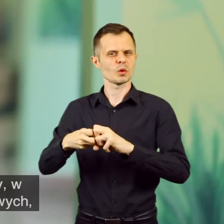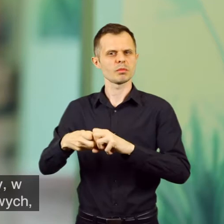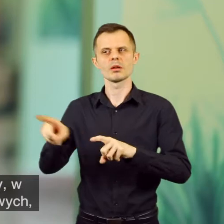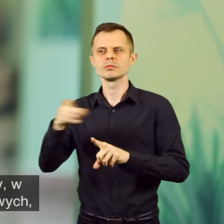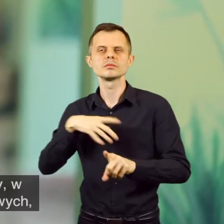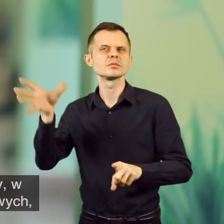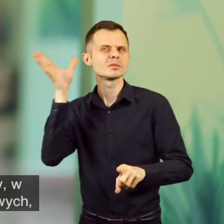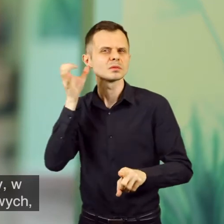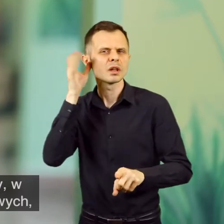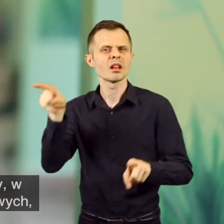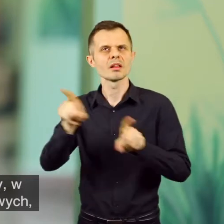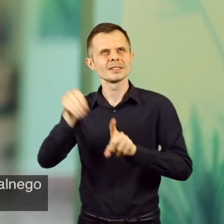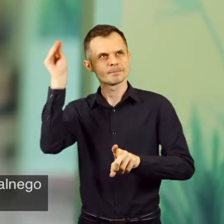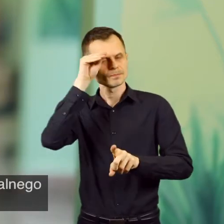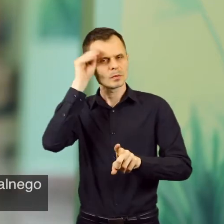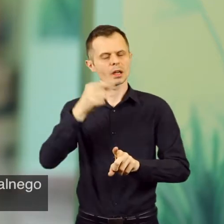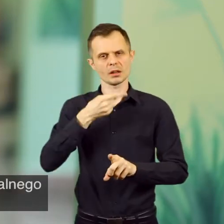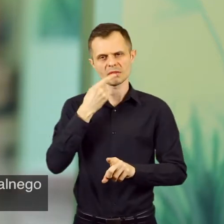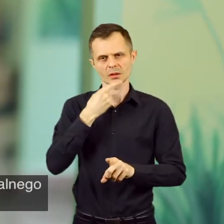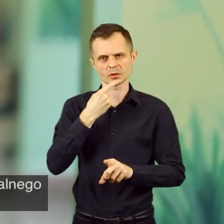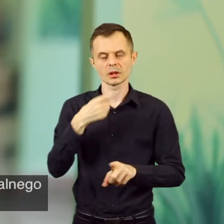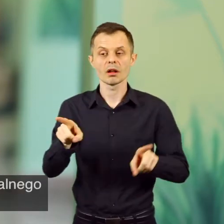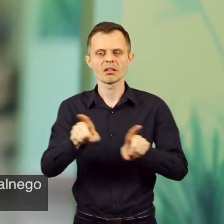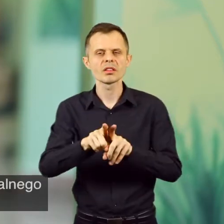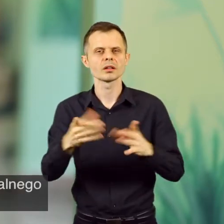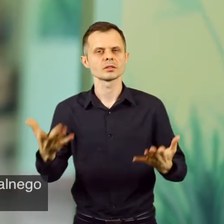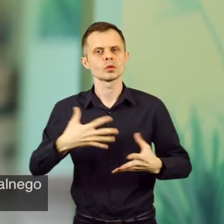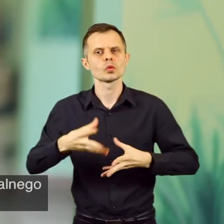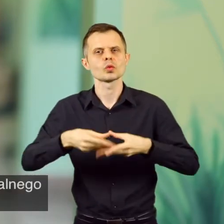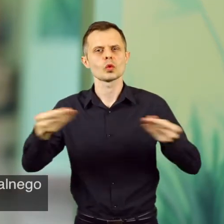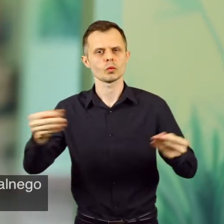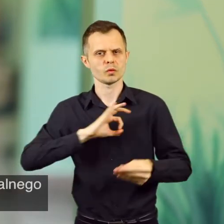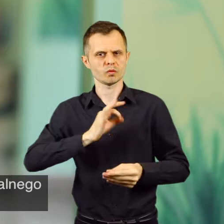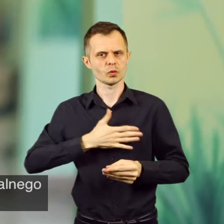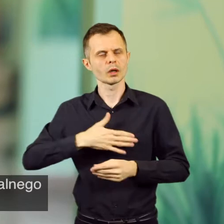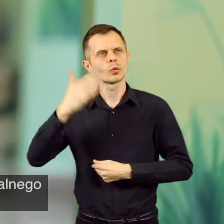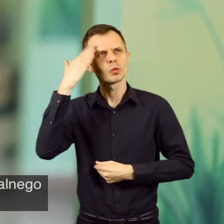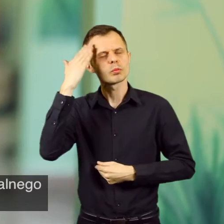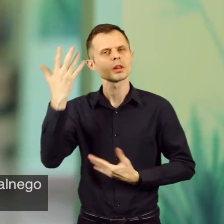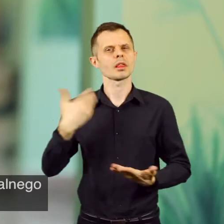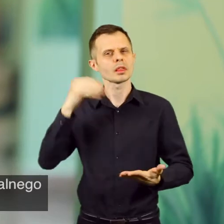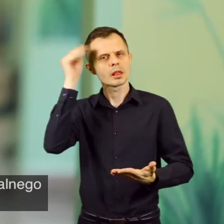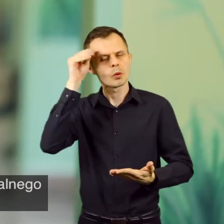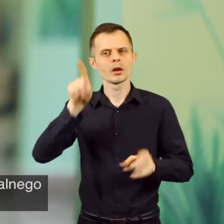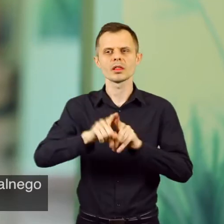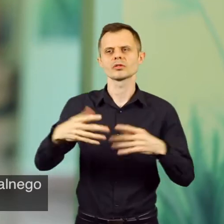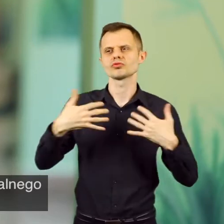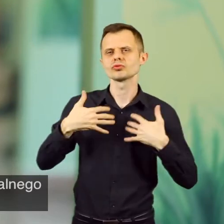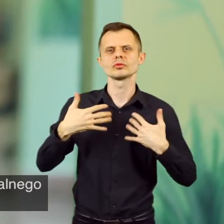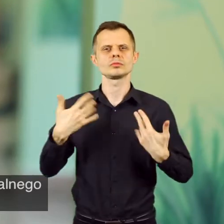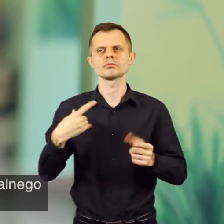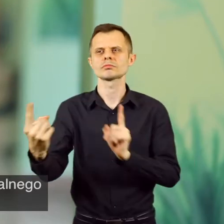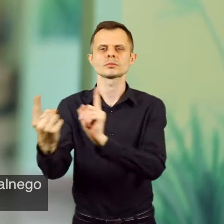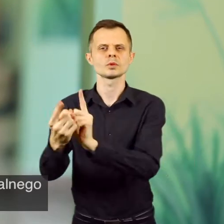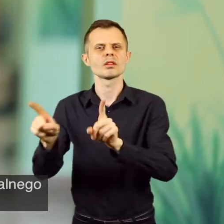nabywaniu zdolności językowych, ale również umiejętności edukacyjnych, życia społecznego i